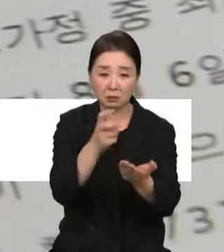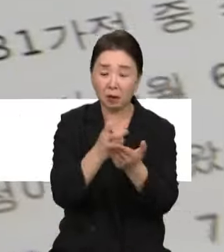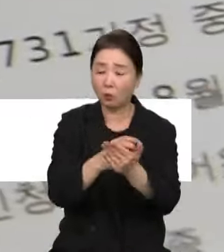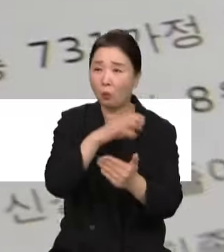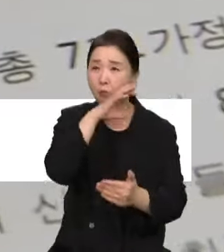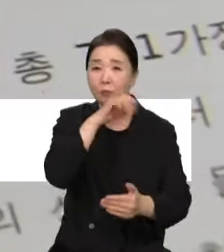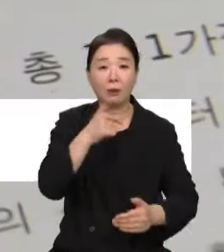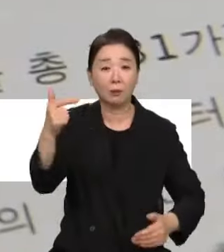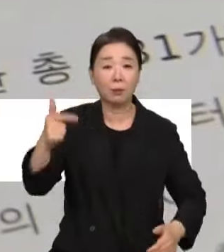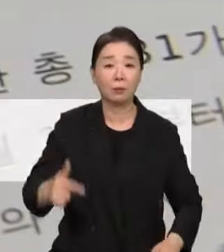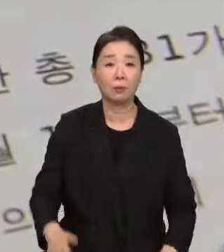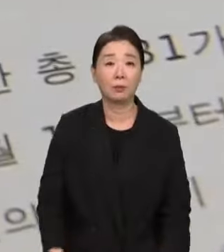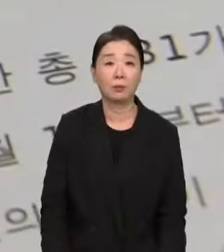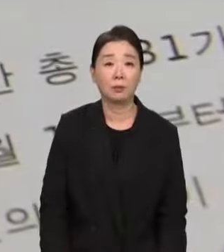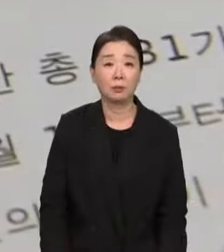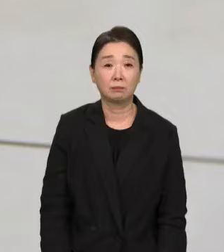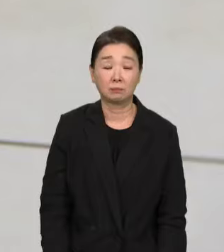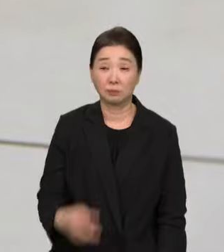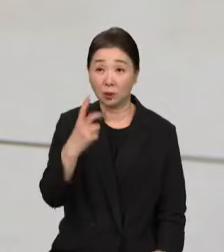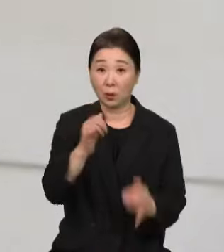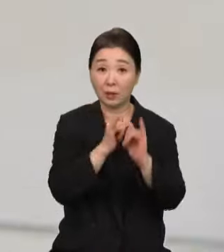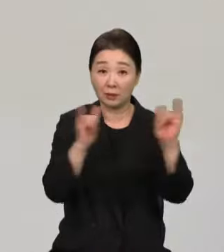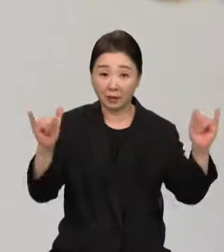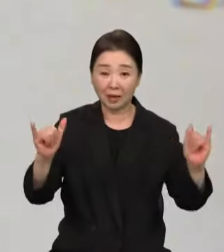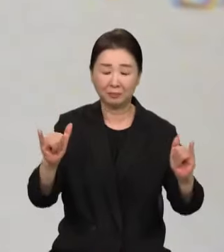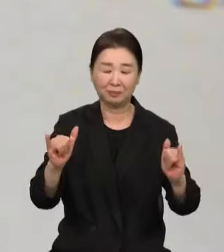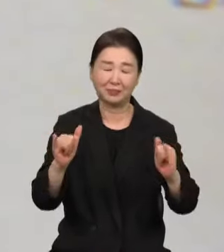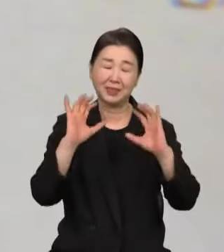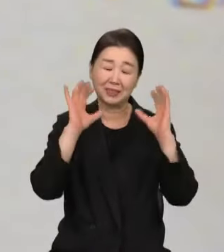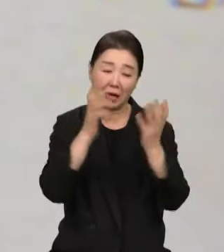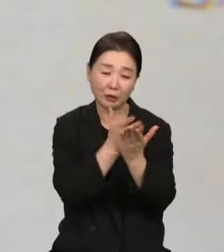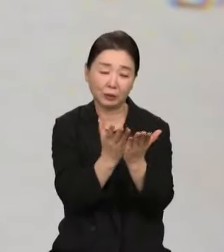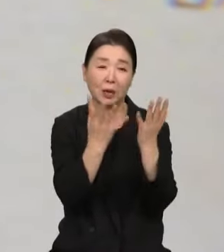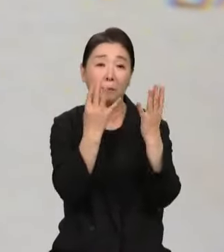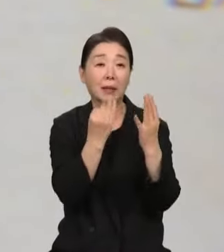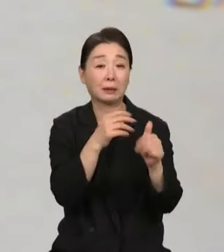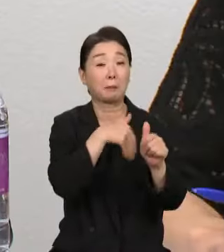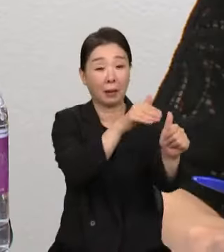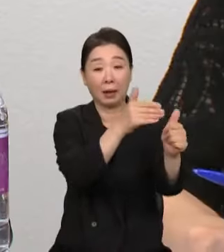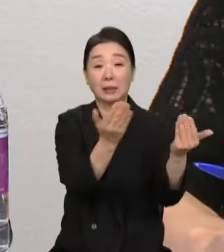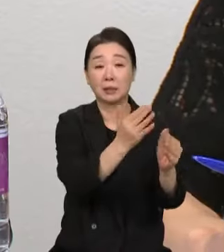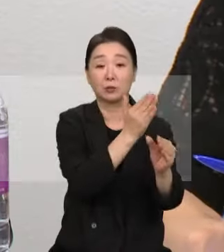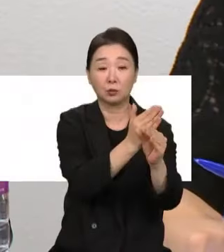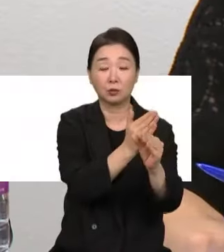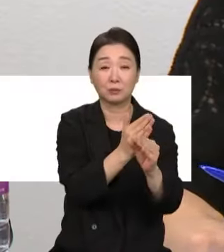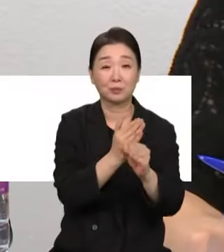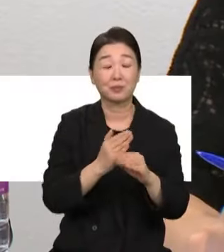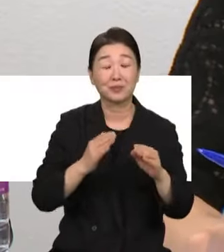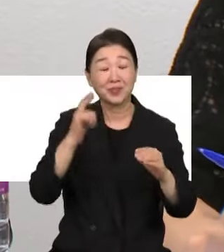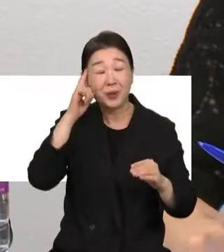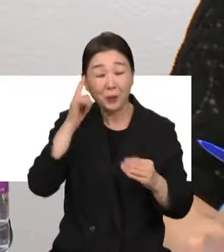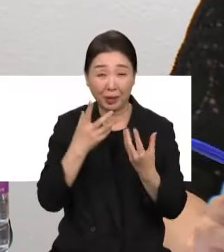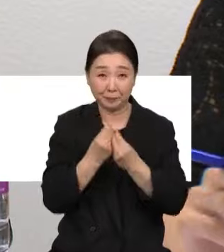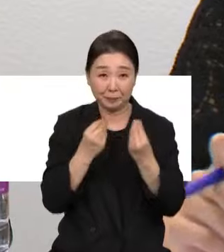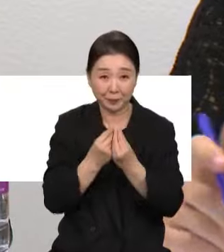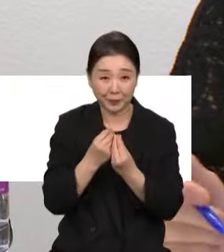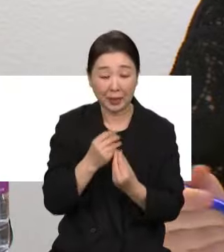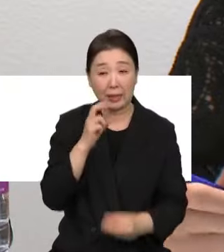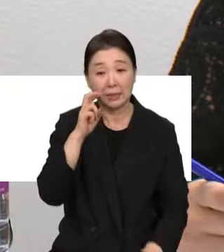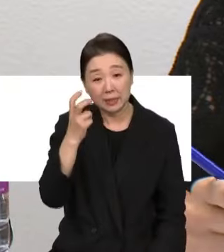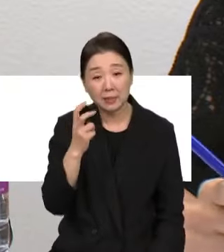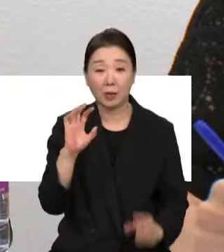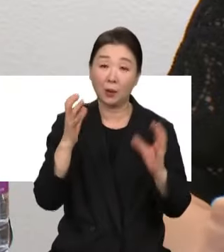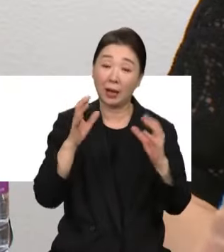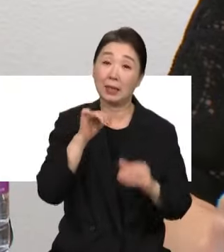불만도 컸습니다 관리사들은 다자녀 가정에 우선 배치됐습니다 20개월 아이가 있고 다섯살짜리 또